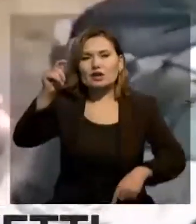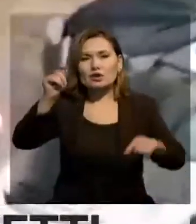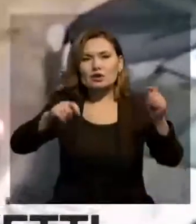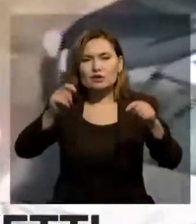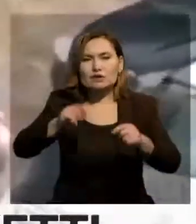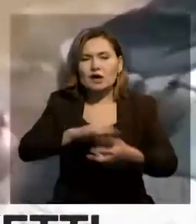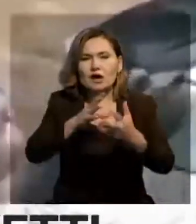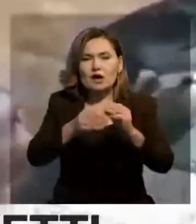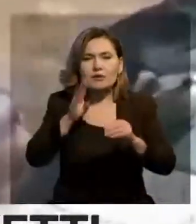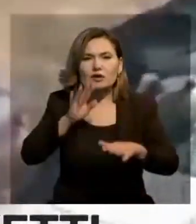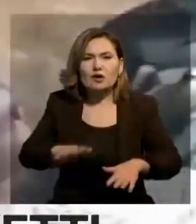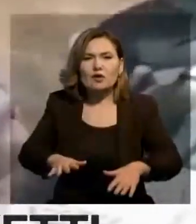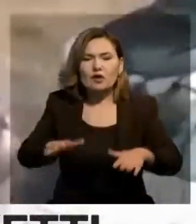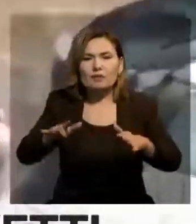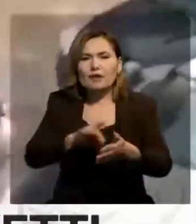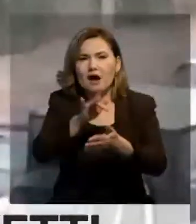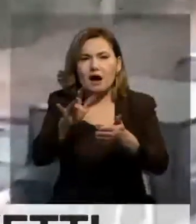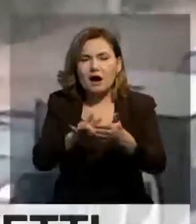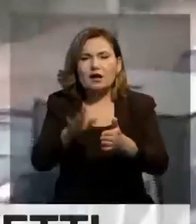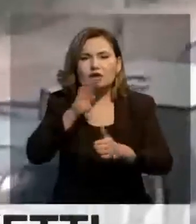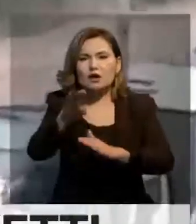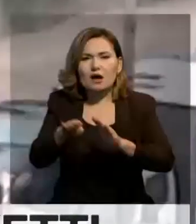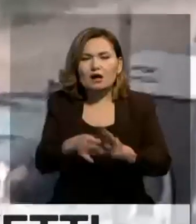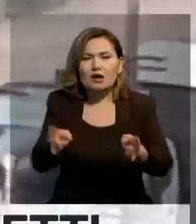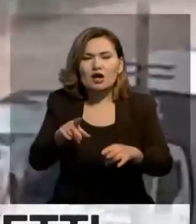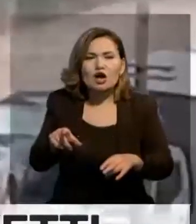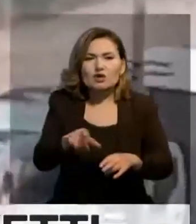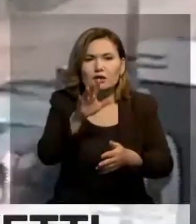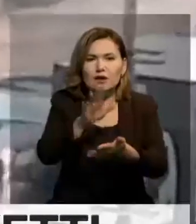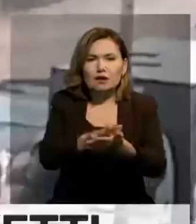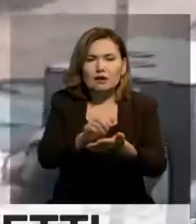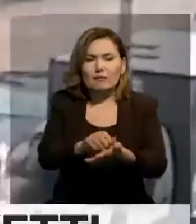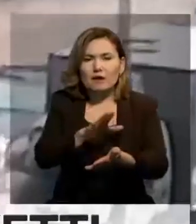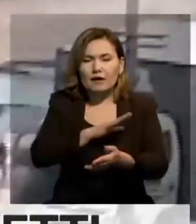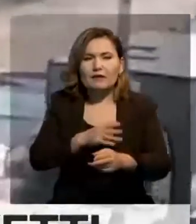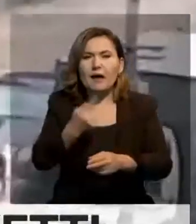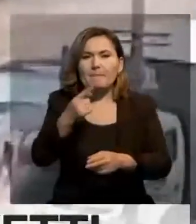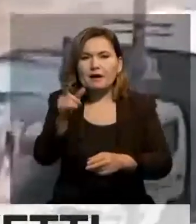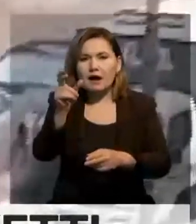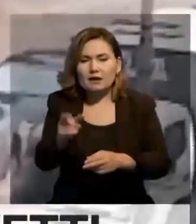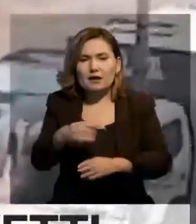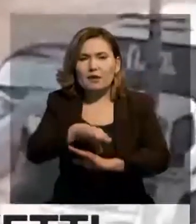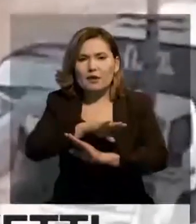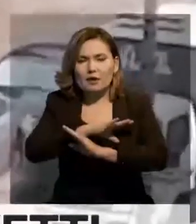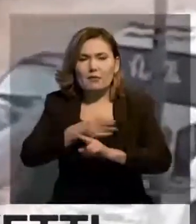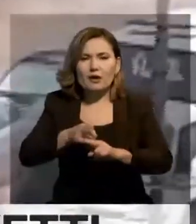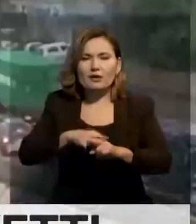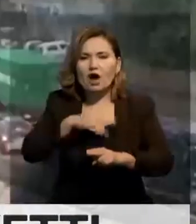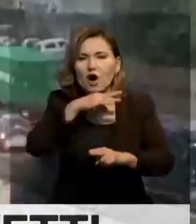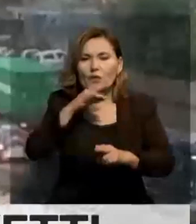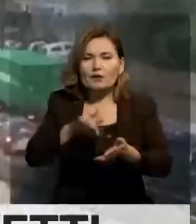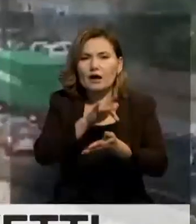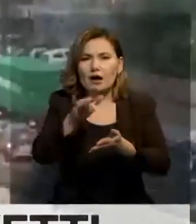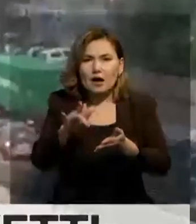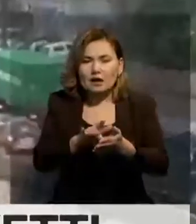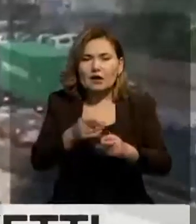Толассыз жаңбырдан Джуния қаласын су басып, ірі жолдар шайылып кетті. Жергілікті полиция бір адамның көз жұмғанын хабарлады. Көптеген қалаларда